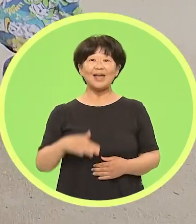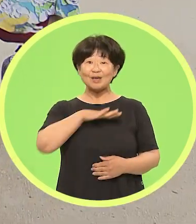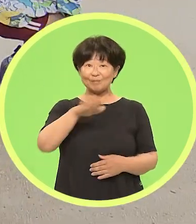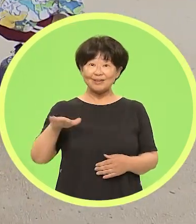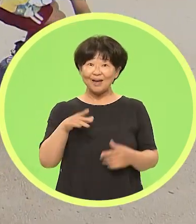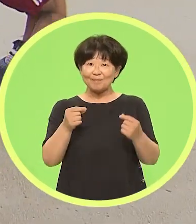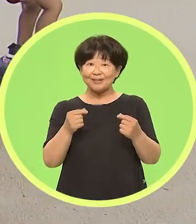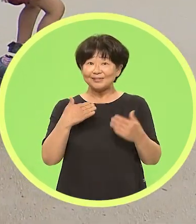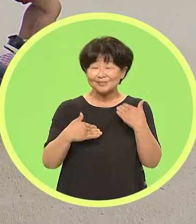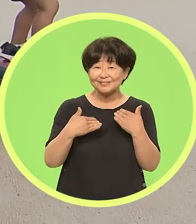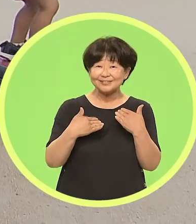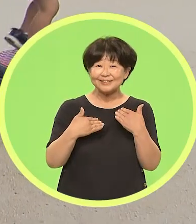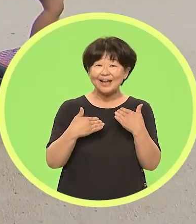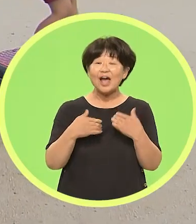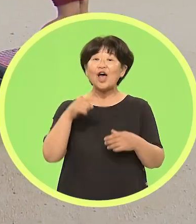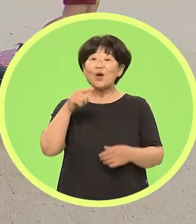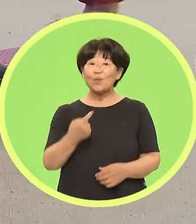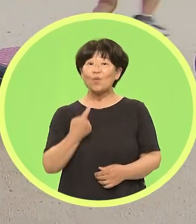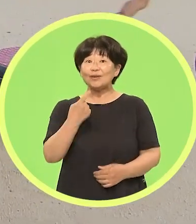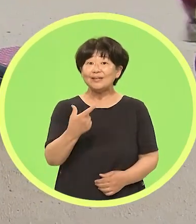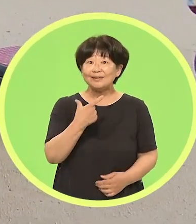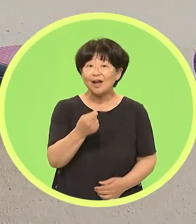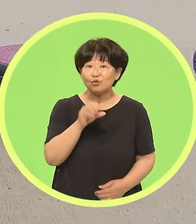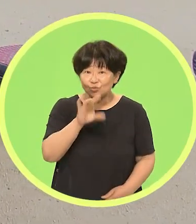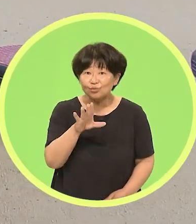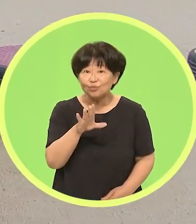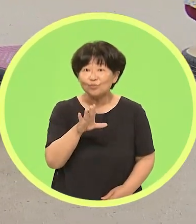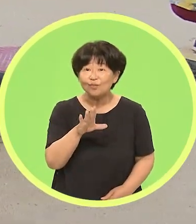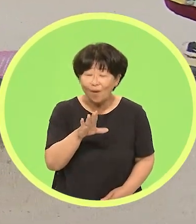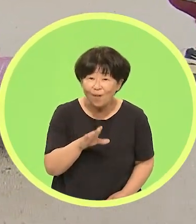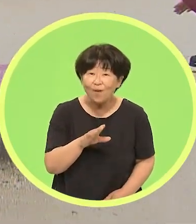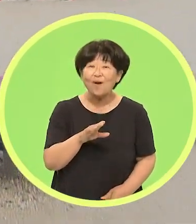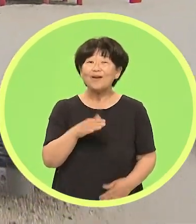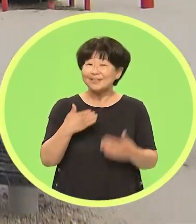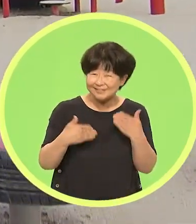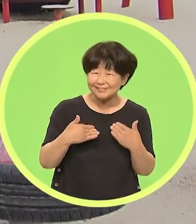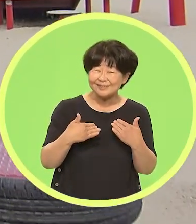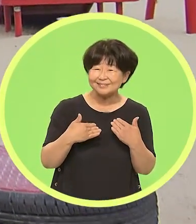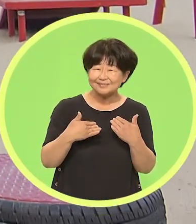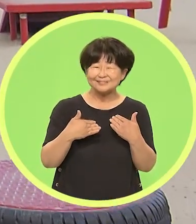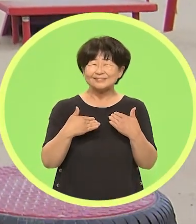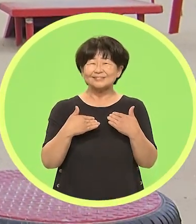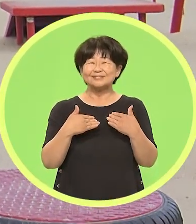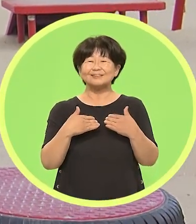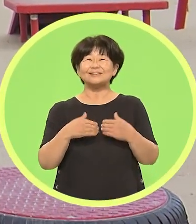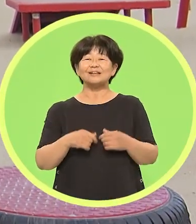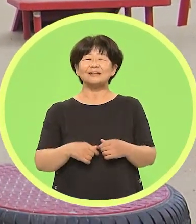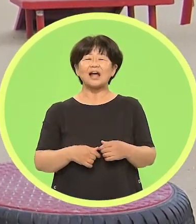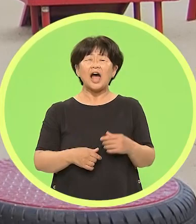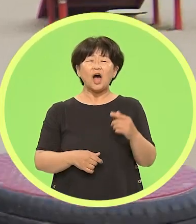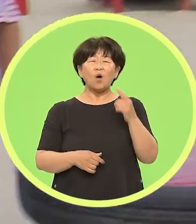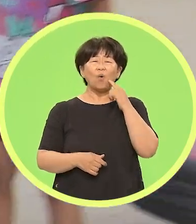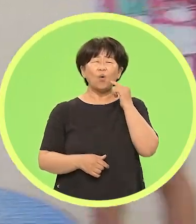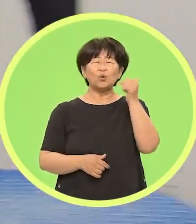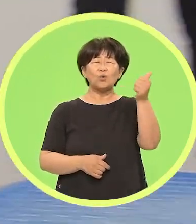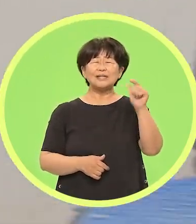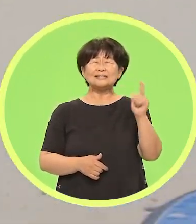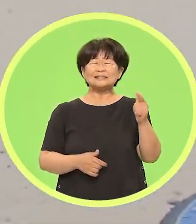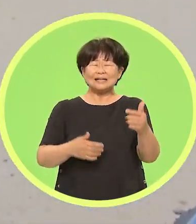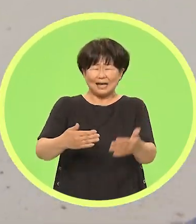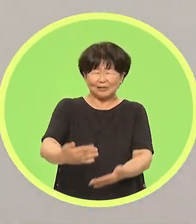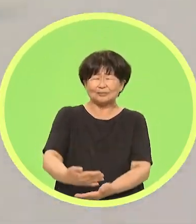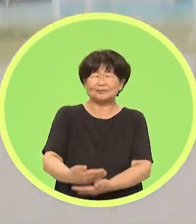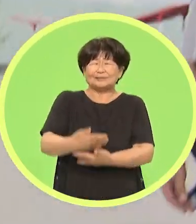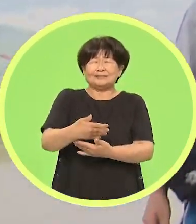楽しんで、やっぱり遊びに来てここ来たいっていう、ここ楽しいか。そう、今日お母さんと来て、あら、お父さ